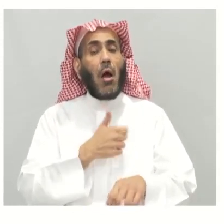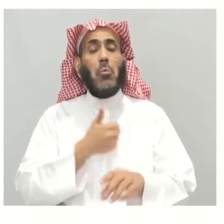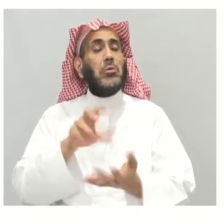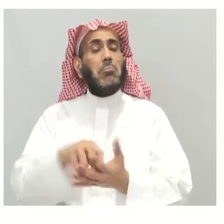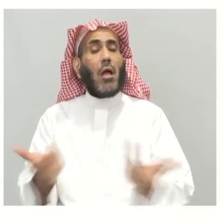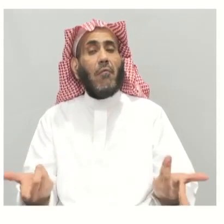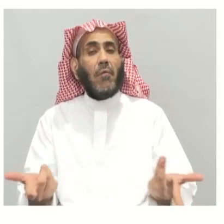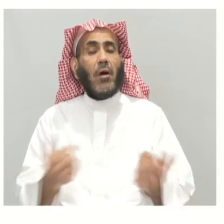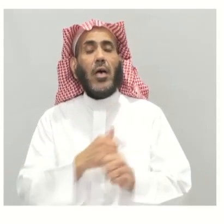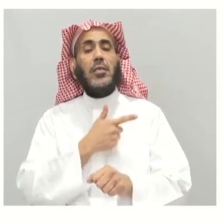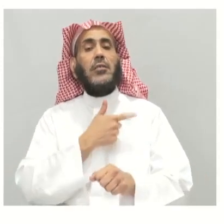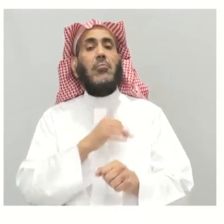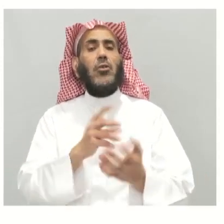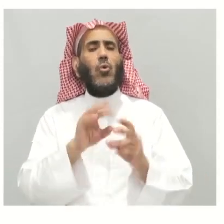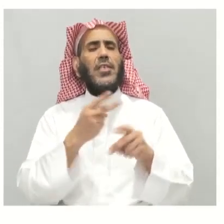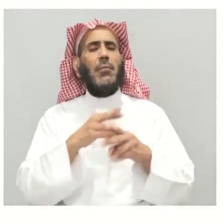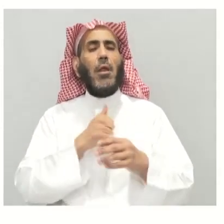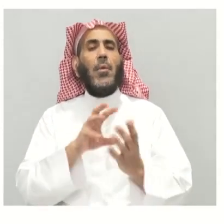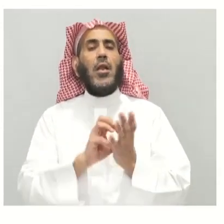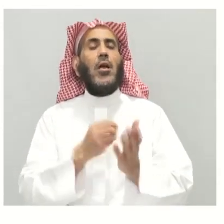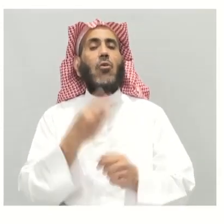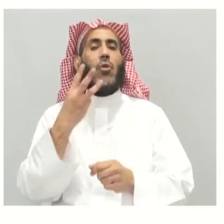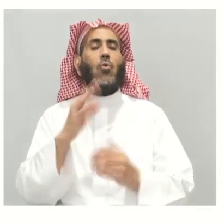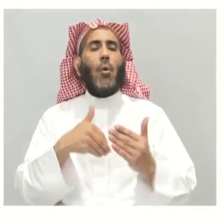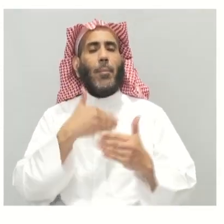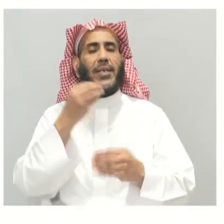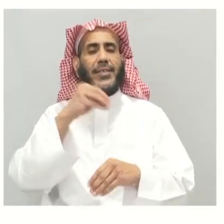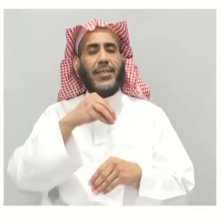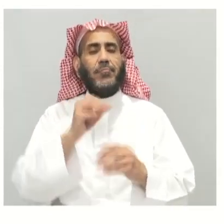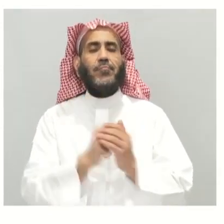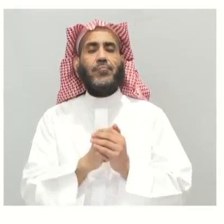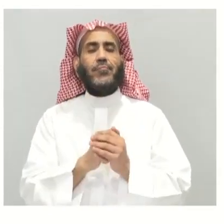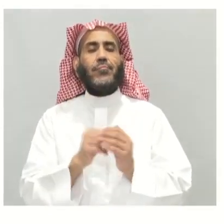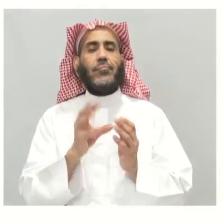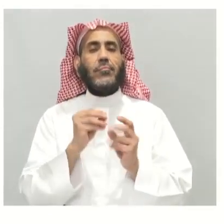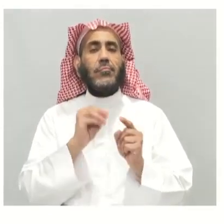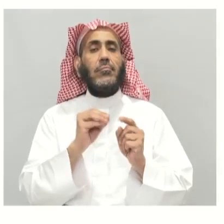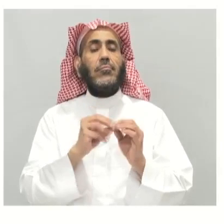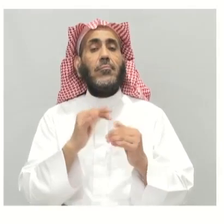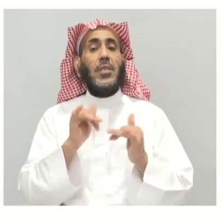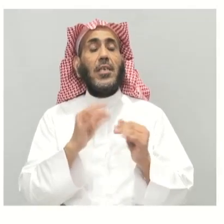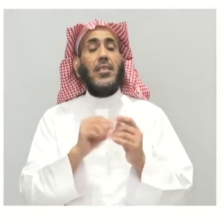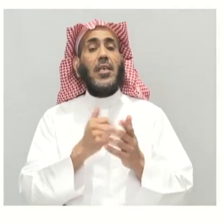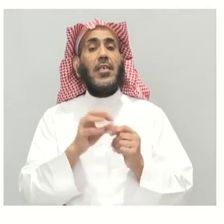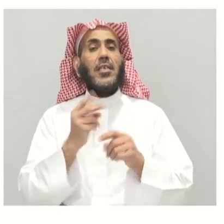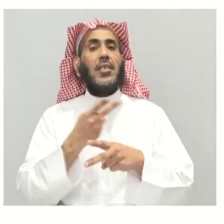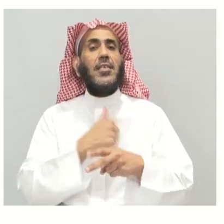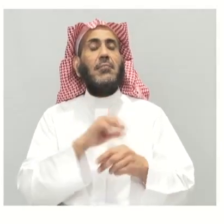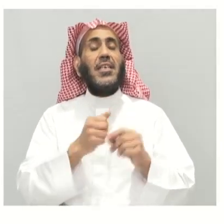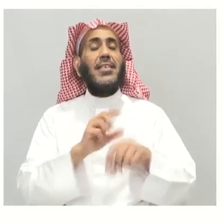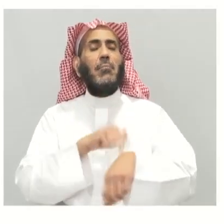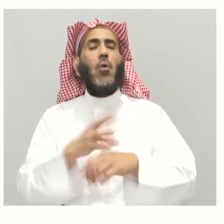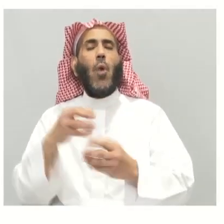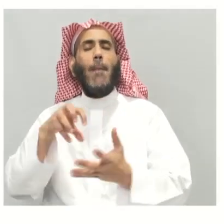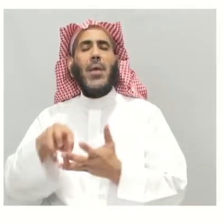أن يصوغ الطالب اسمي الزمان والمكان من الثلاثي وما زاد عليه. تعرفنا على طريقة صياغة اسمي الزمان